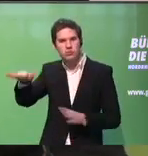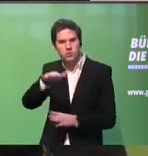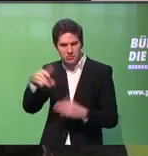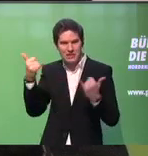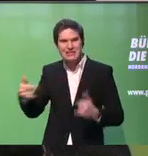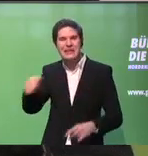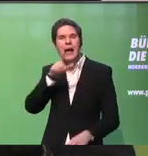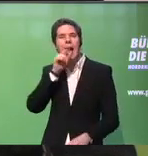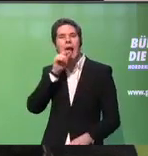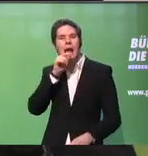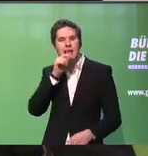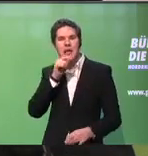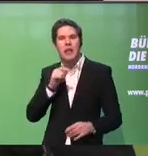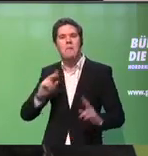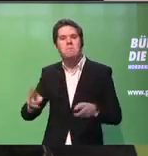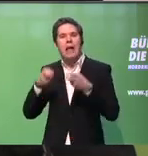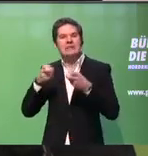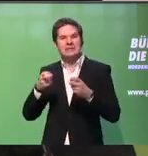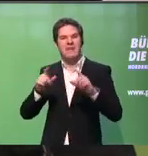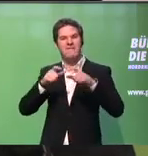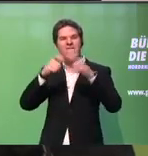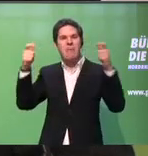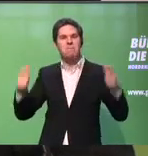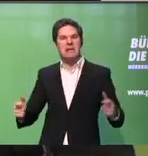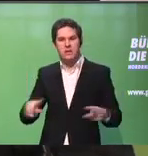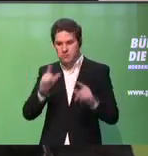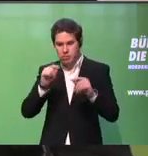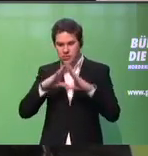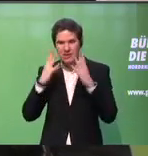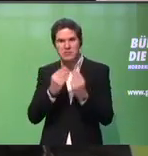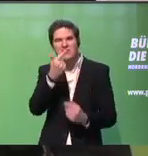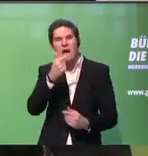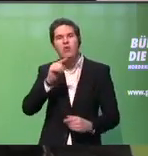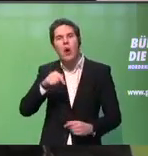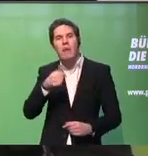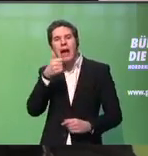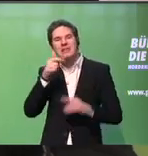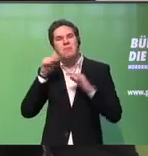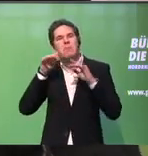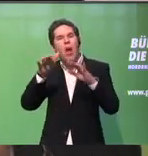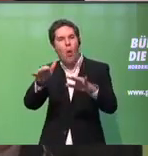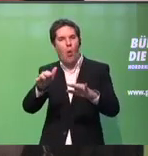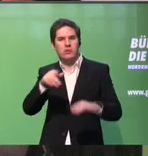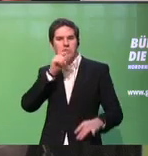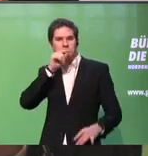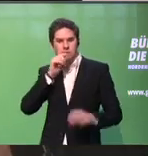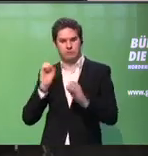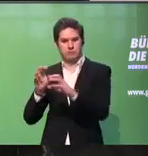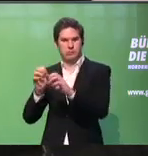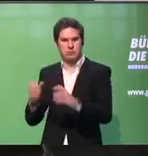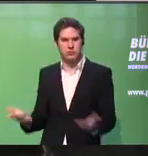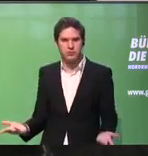Hähnchenmastfabrik gebaut von 2,1 Millionen Nasthähnchen. Und diese Art